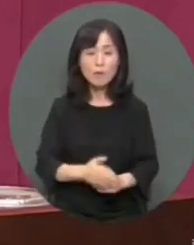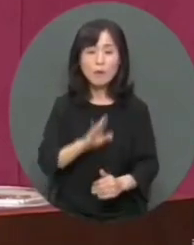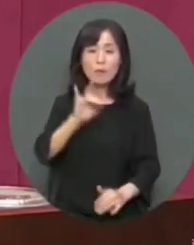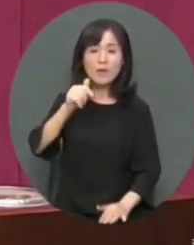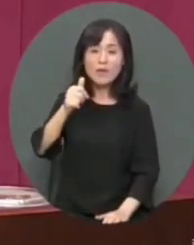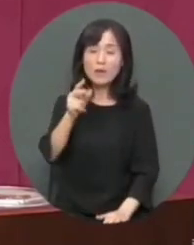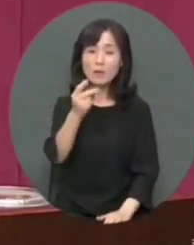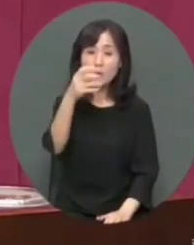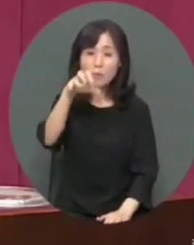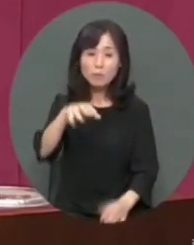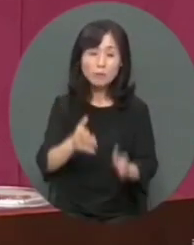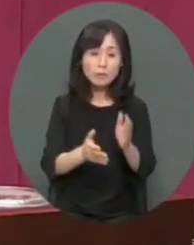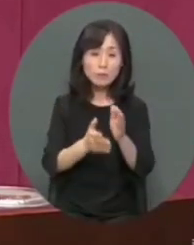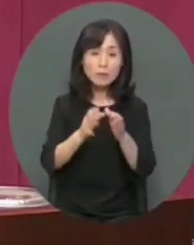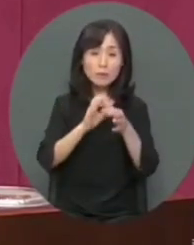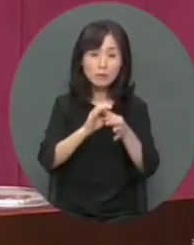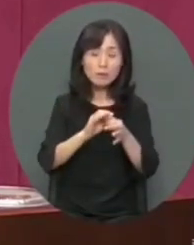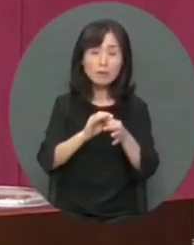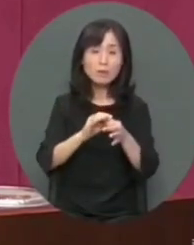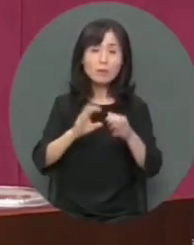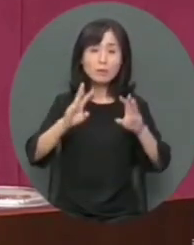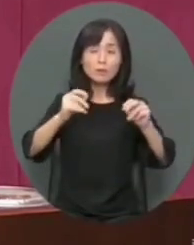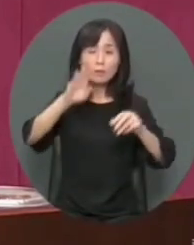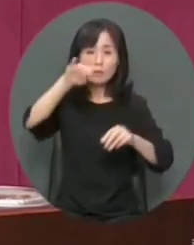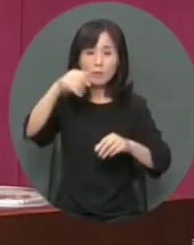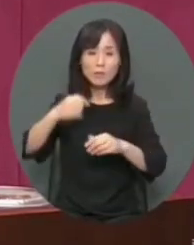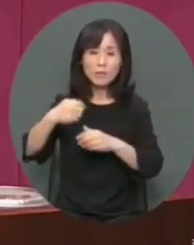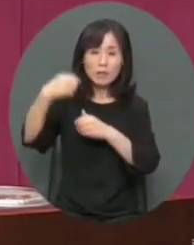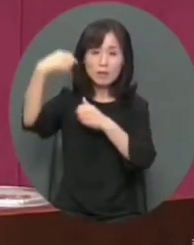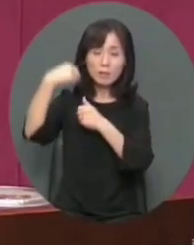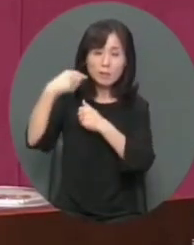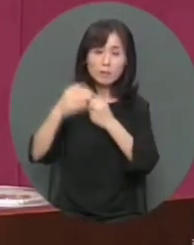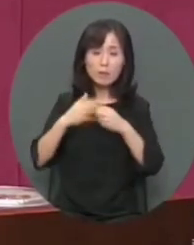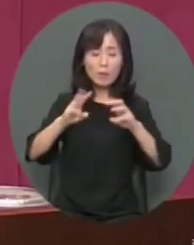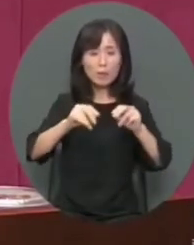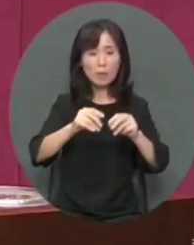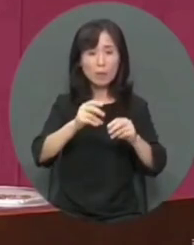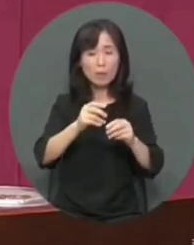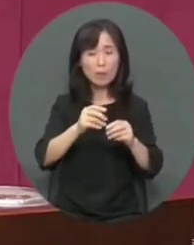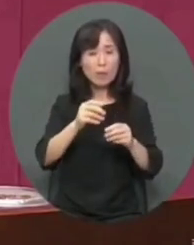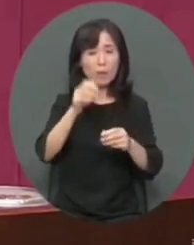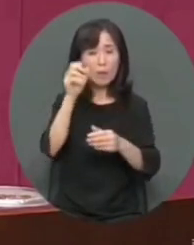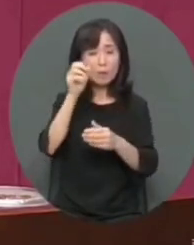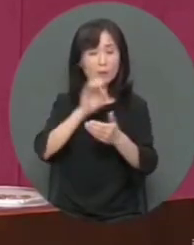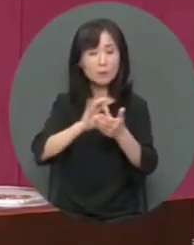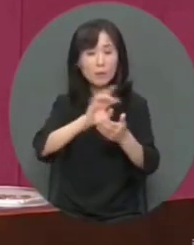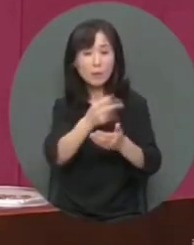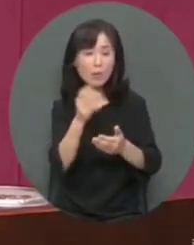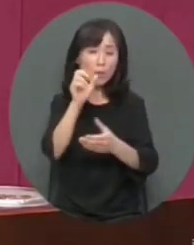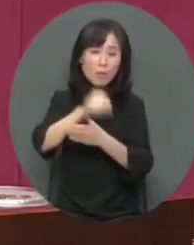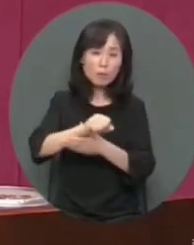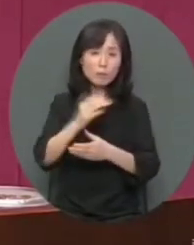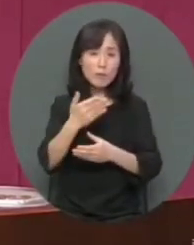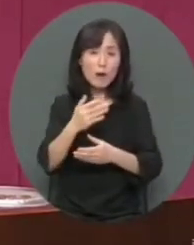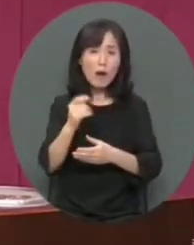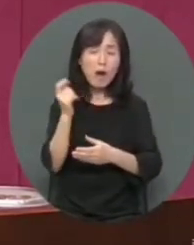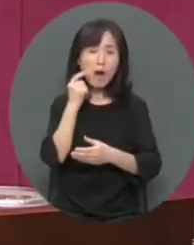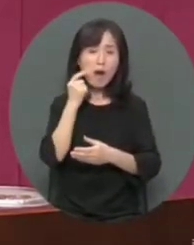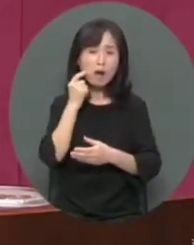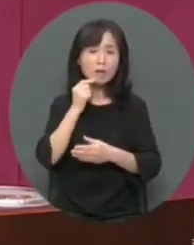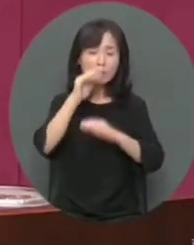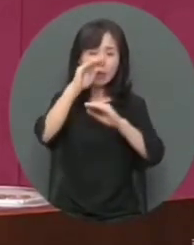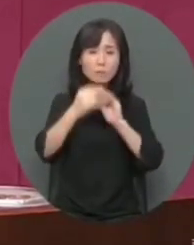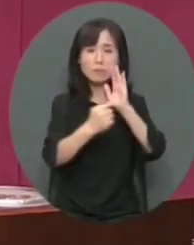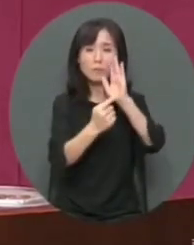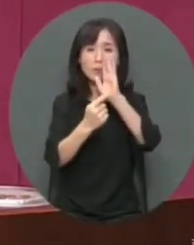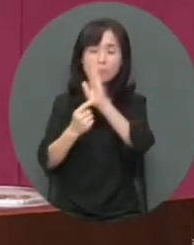백현동 사건 관련해서 이재명 의원은 국토비 협박 등으로 용도지역 변경을 허가해 줄 수밖에 없었다는 등 사회 급조한 허위 사실관계를